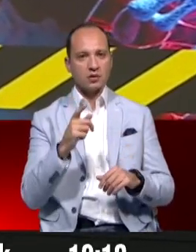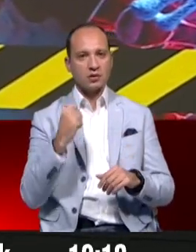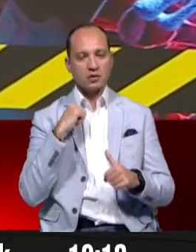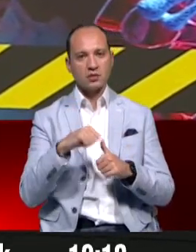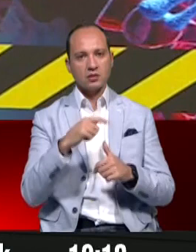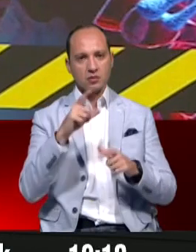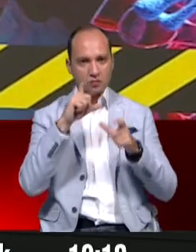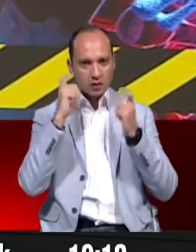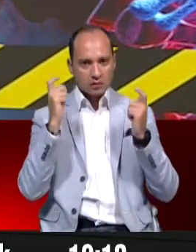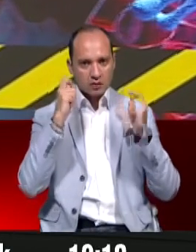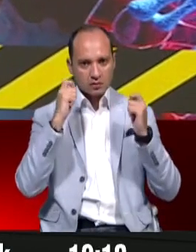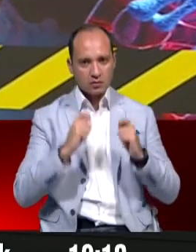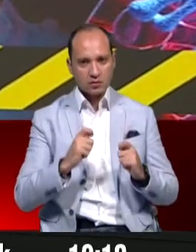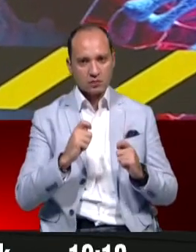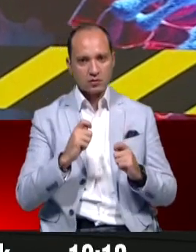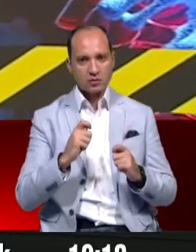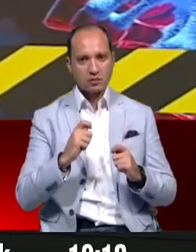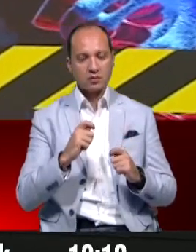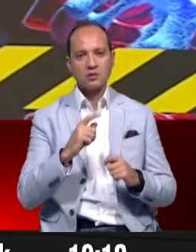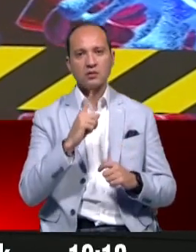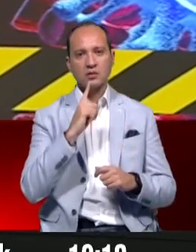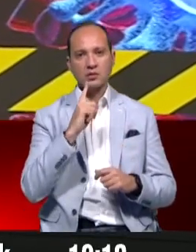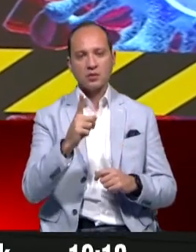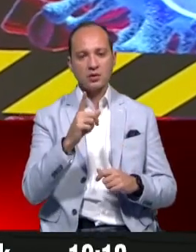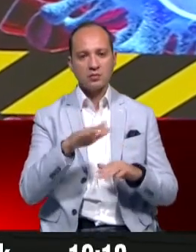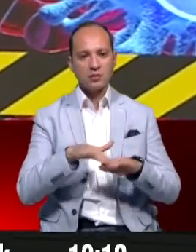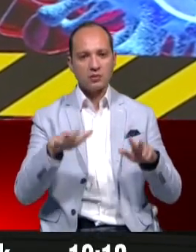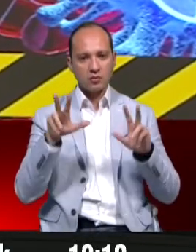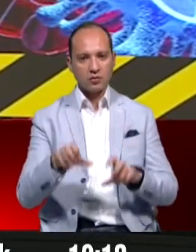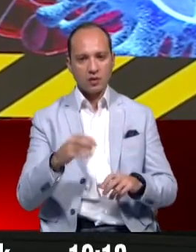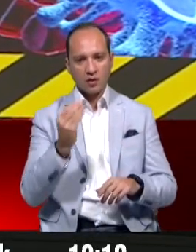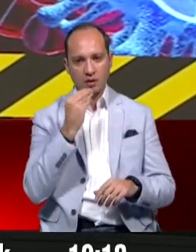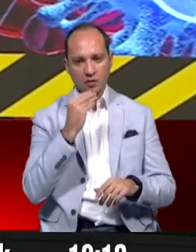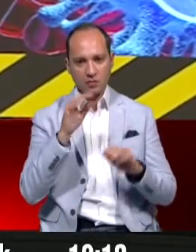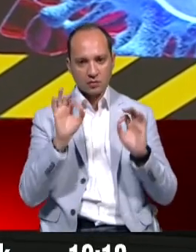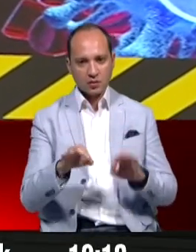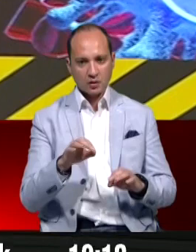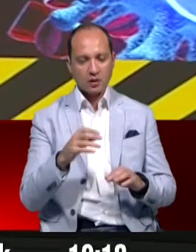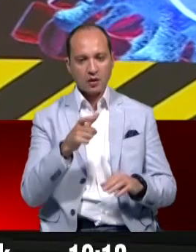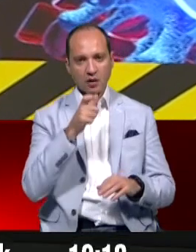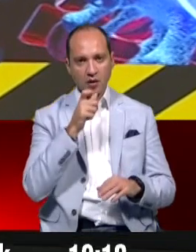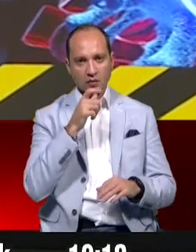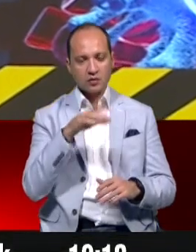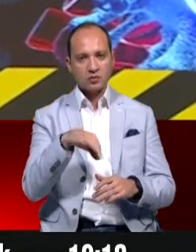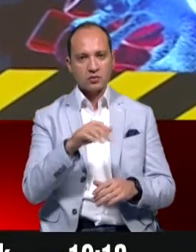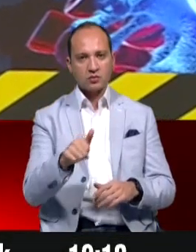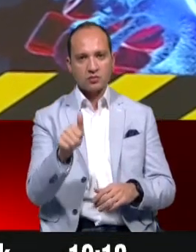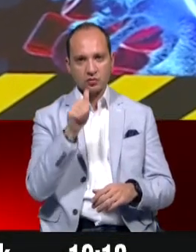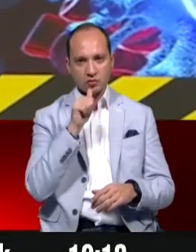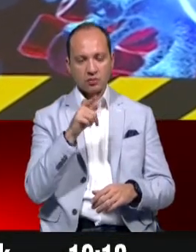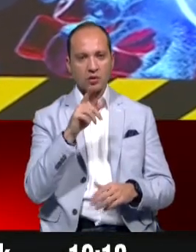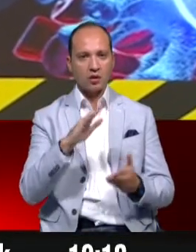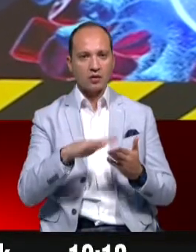yine yüzünüzdeki maskeyi çıkardınız, bir masaya oturdunuz, yemek yemeye başladınız, kahve ya da çay